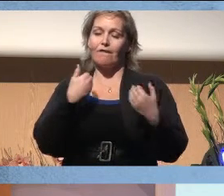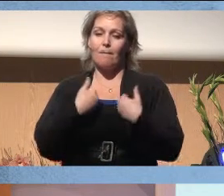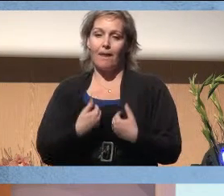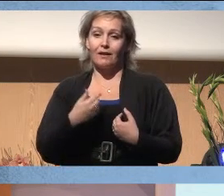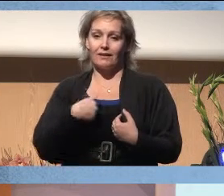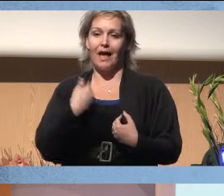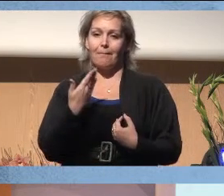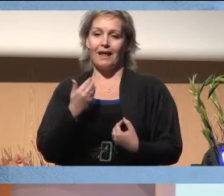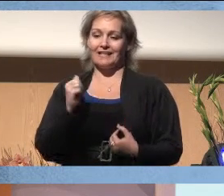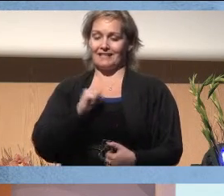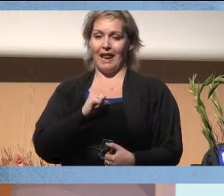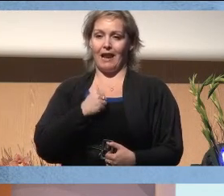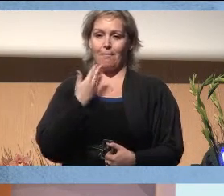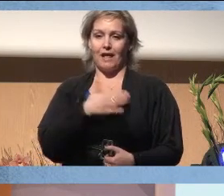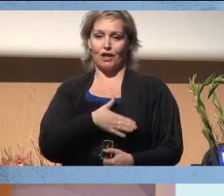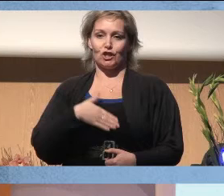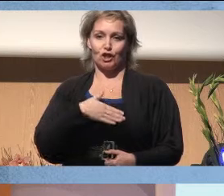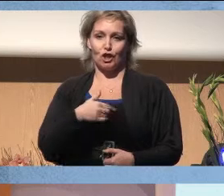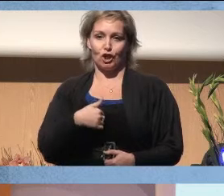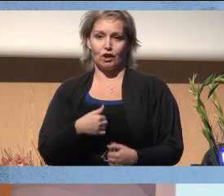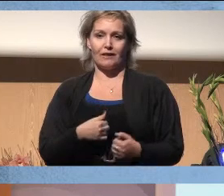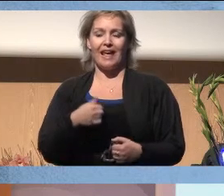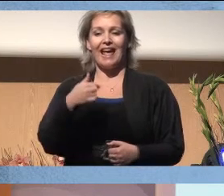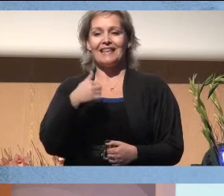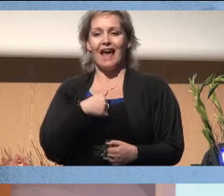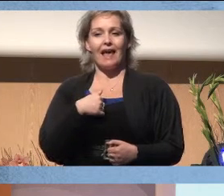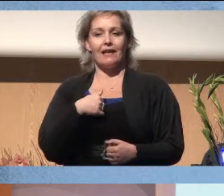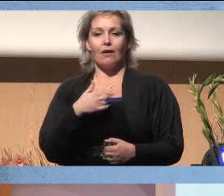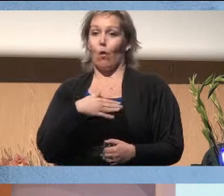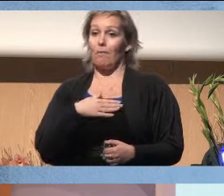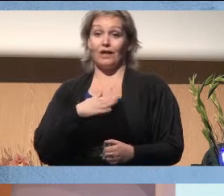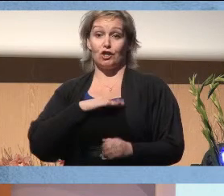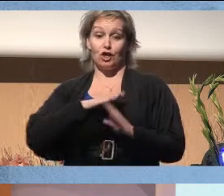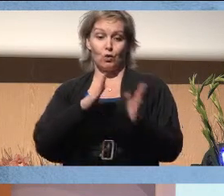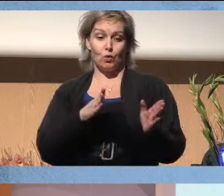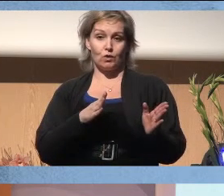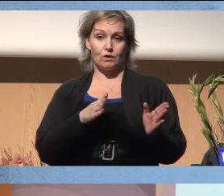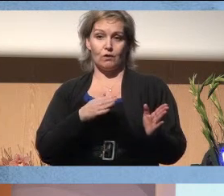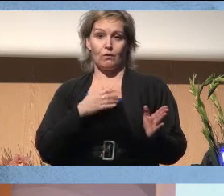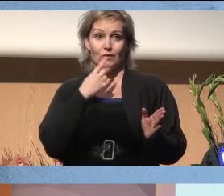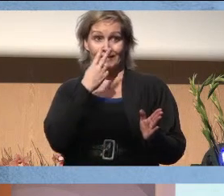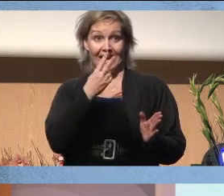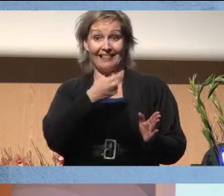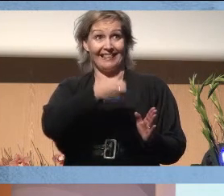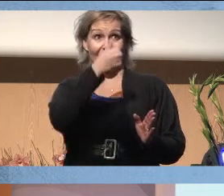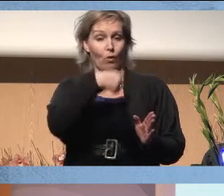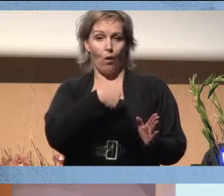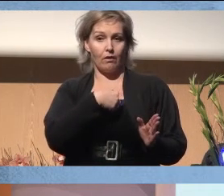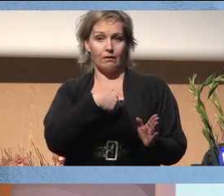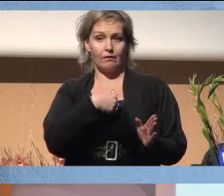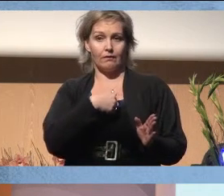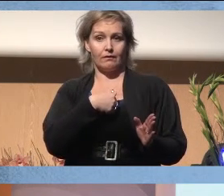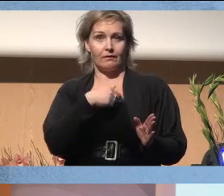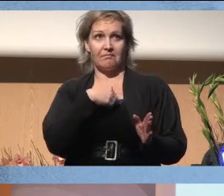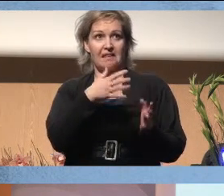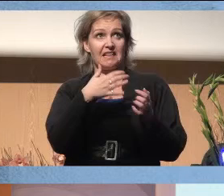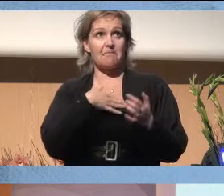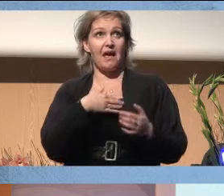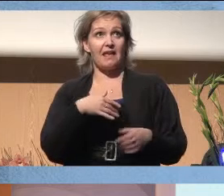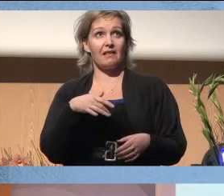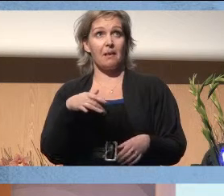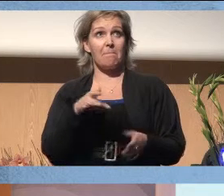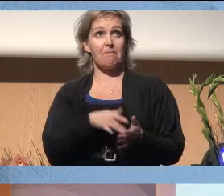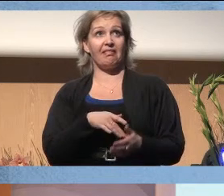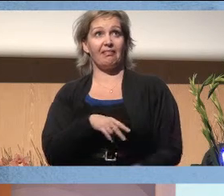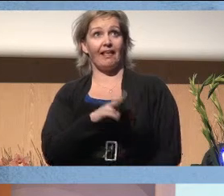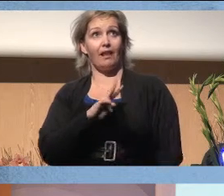da jeg ble syk. Jeg kom ikke til sykehuset for å se direktøren. Han interesserte meg midt i